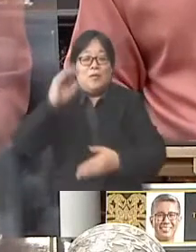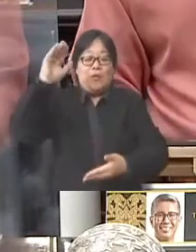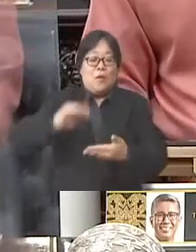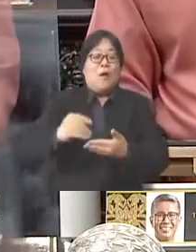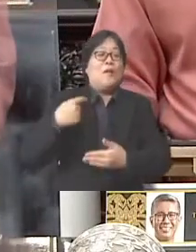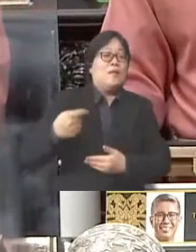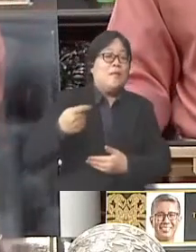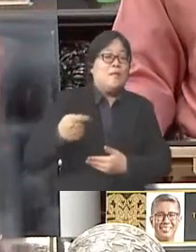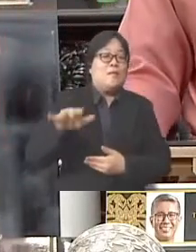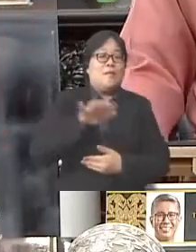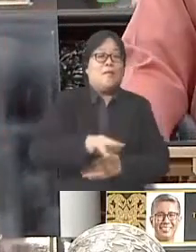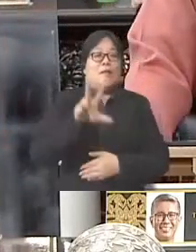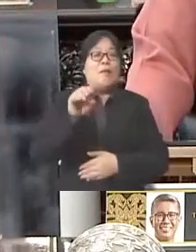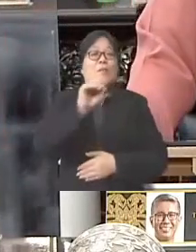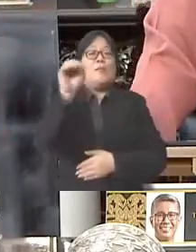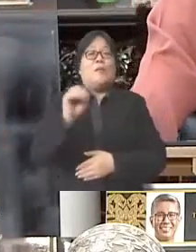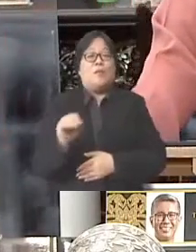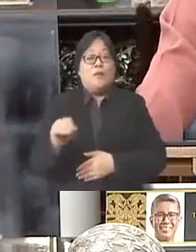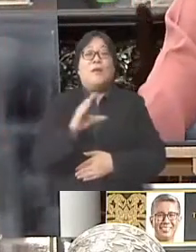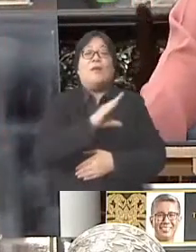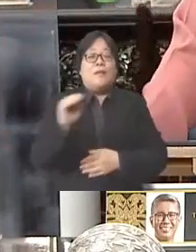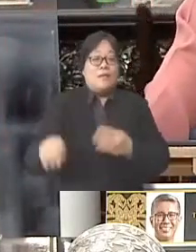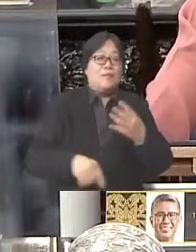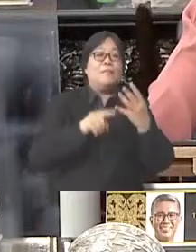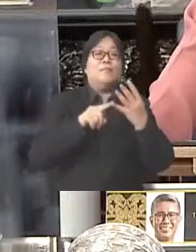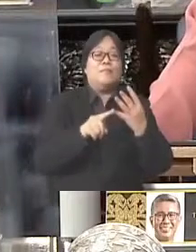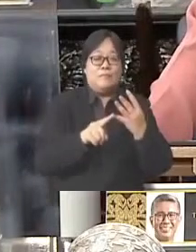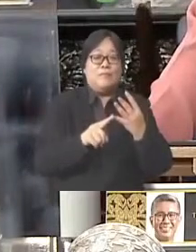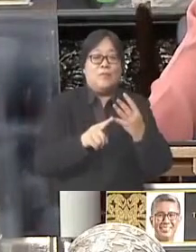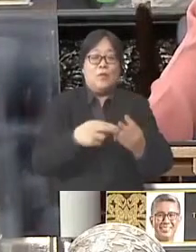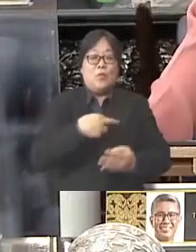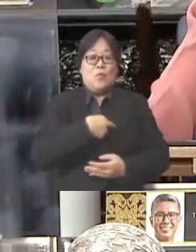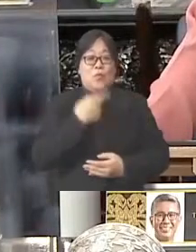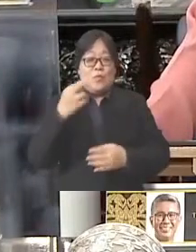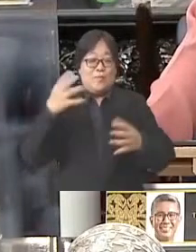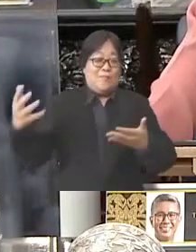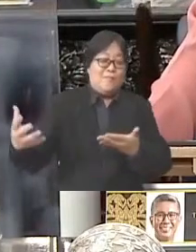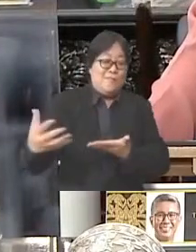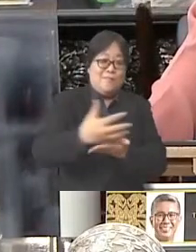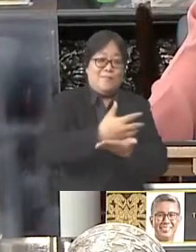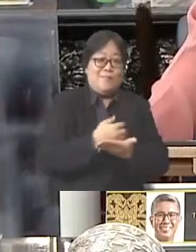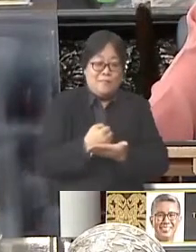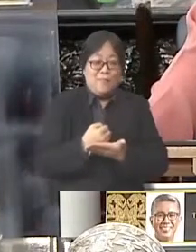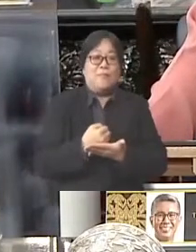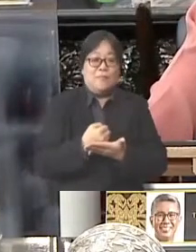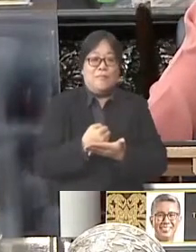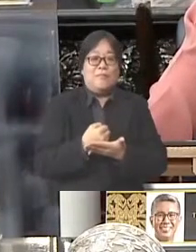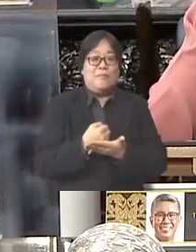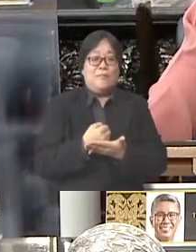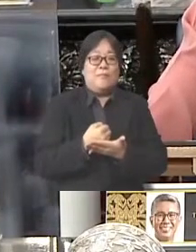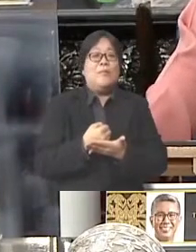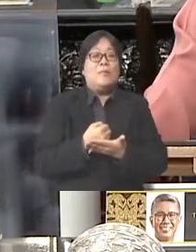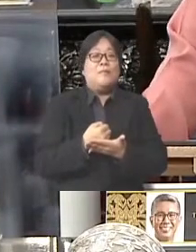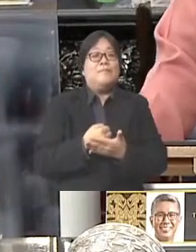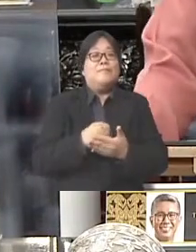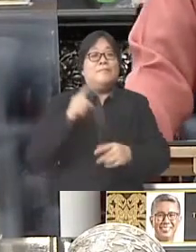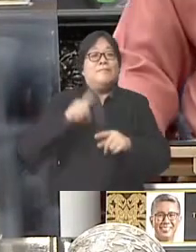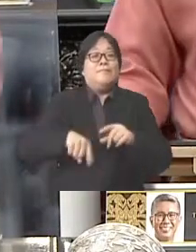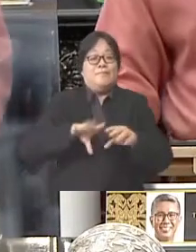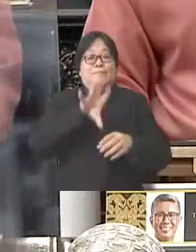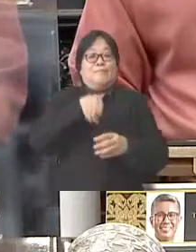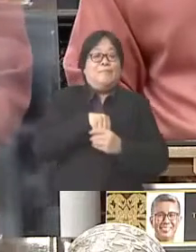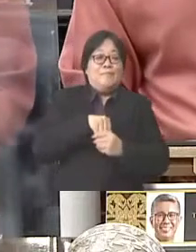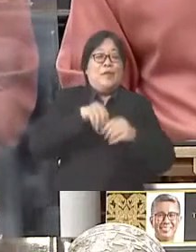Tuhan sewa sekurang-kurangnya 30 ratus dan keempat kerugian yang terkumpul krugian terkumpul yang tidak dapat